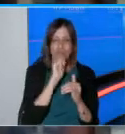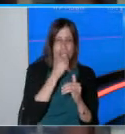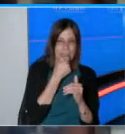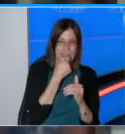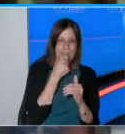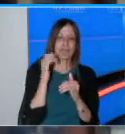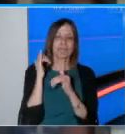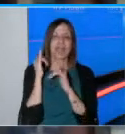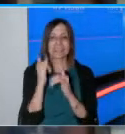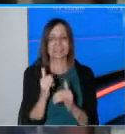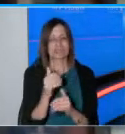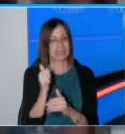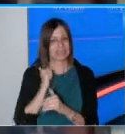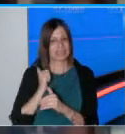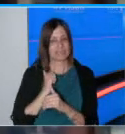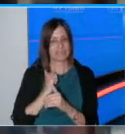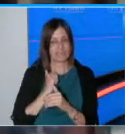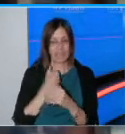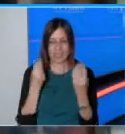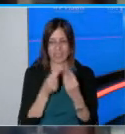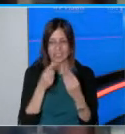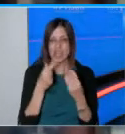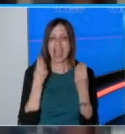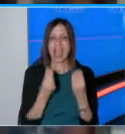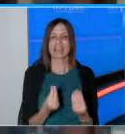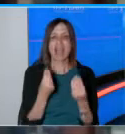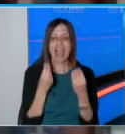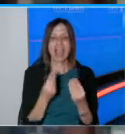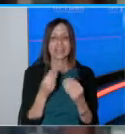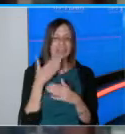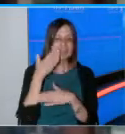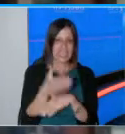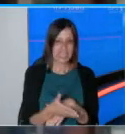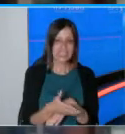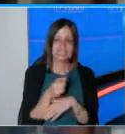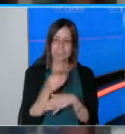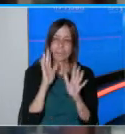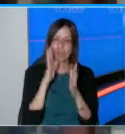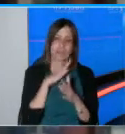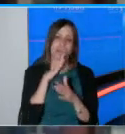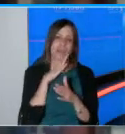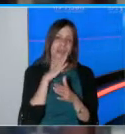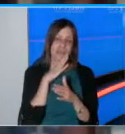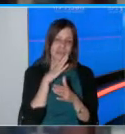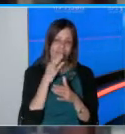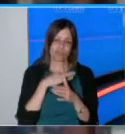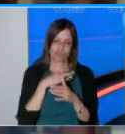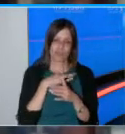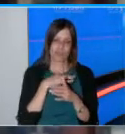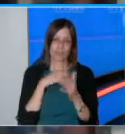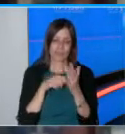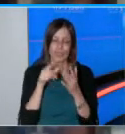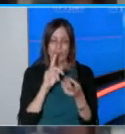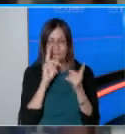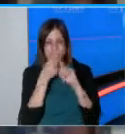מכניסים את הצבא. המסגור הזה שהוא לאט לאט נכנס לזירה, הוא מאוד בעייתי מבחינתי, כי הוא